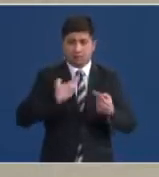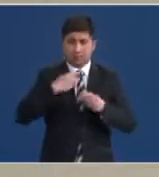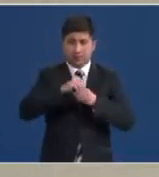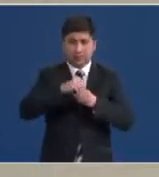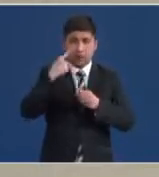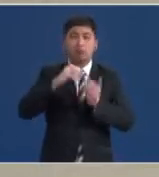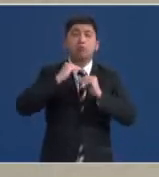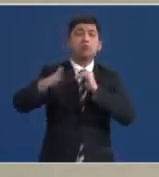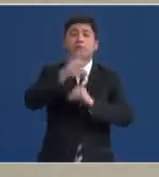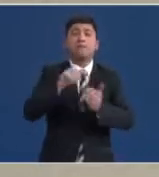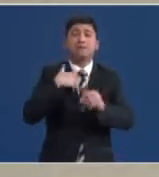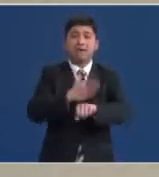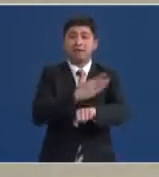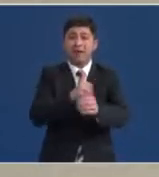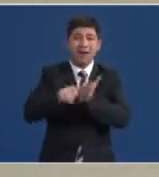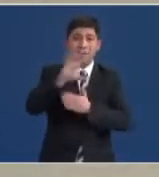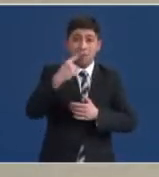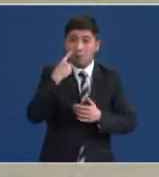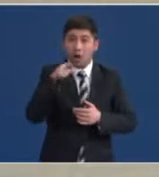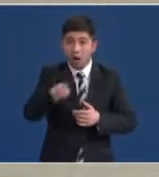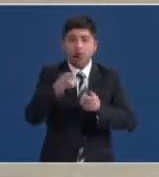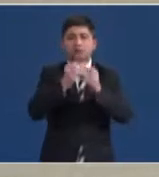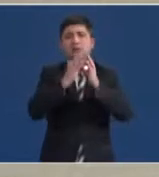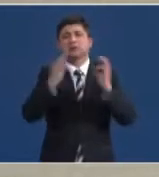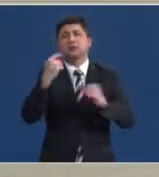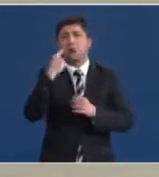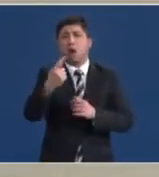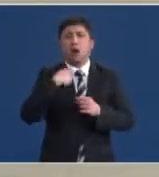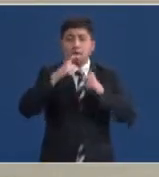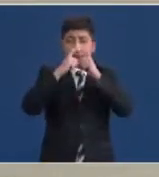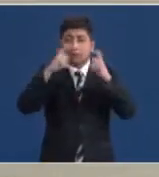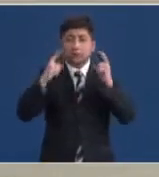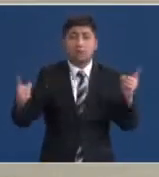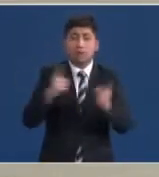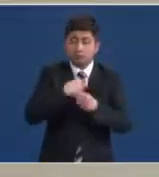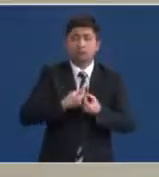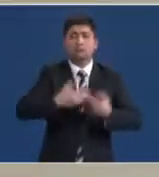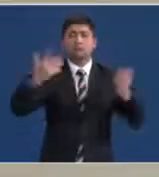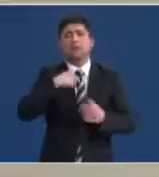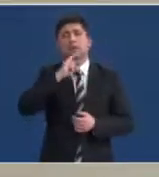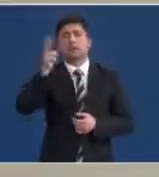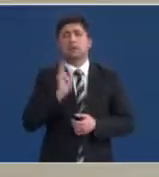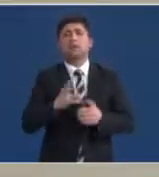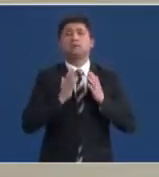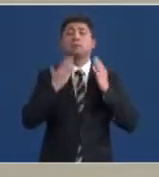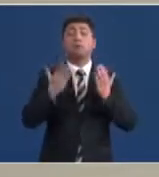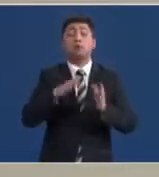tüm vatandaşlarımıza ücretsiz şekilde maske ulaştırmak ta kararlıyız